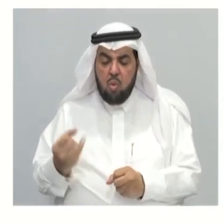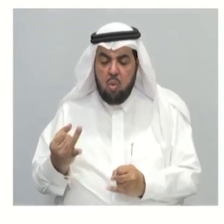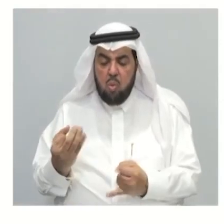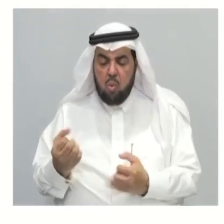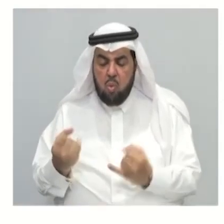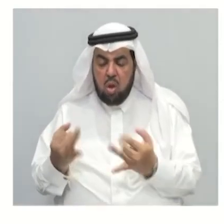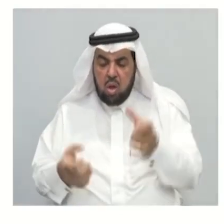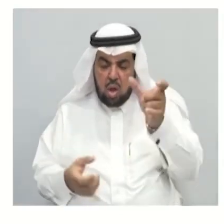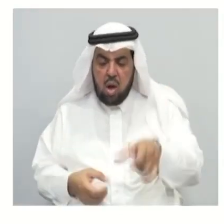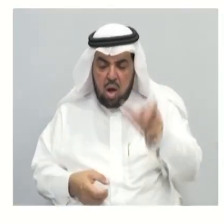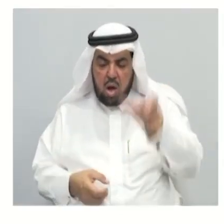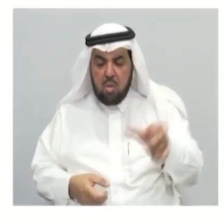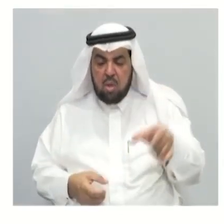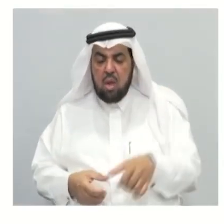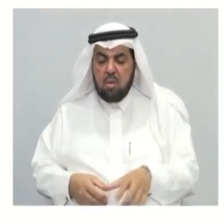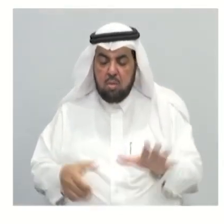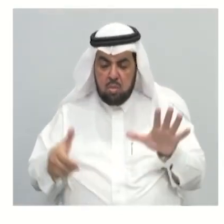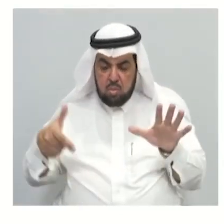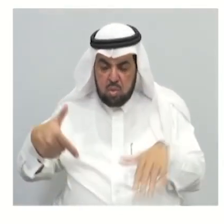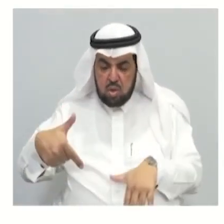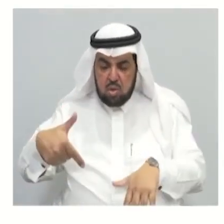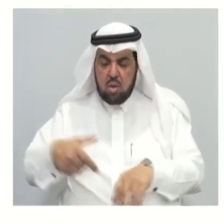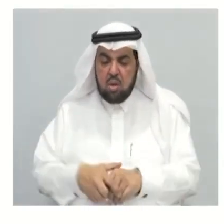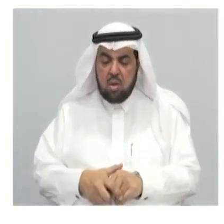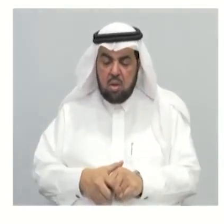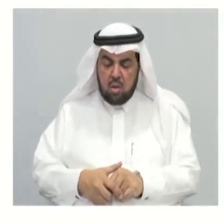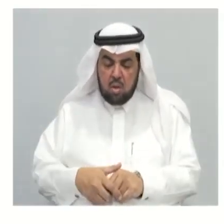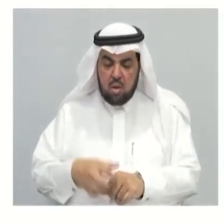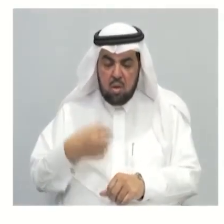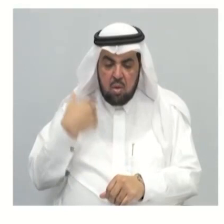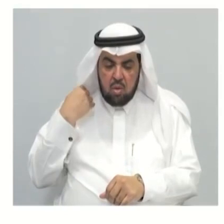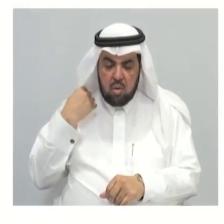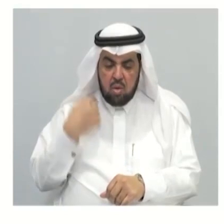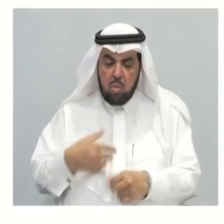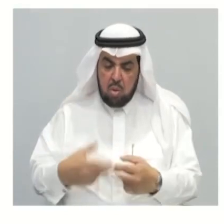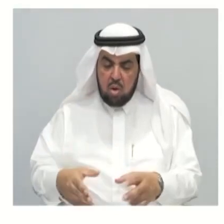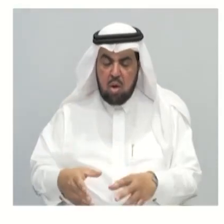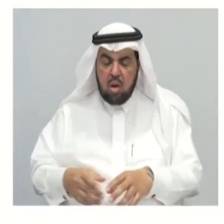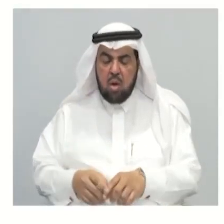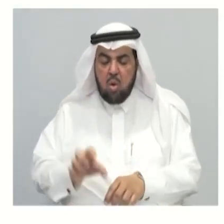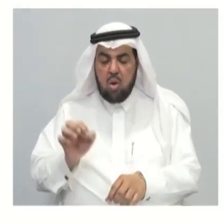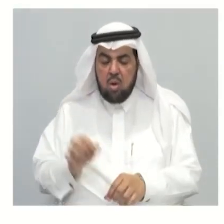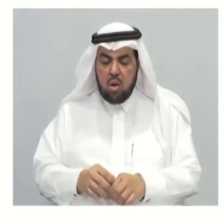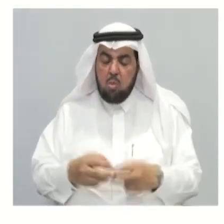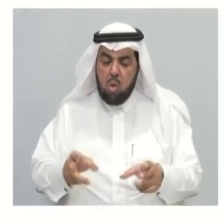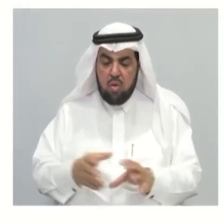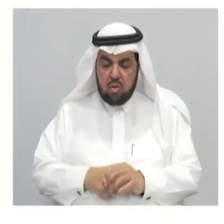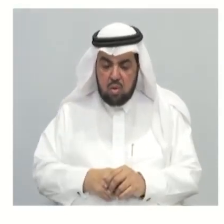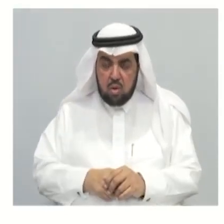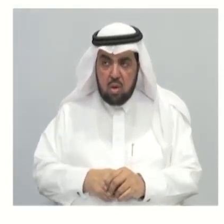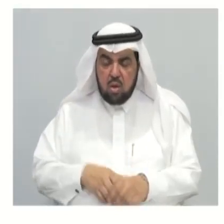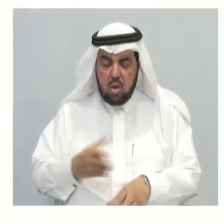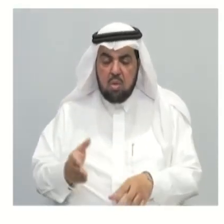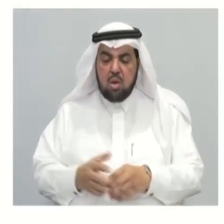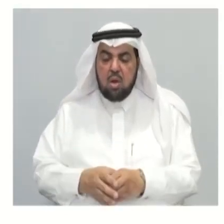بتسعه وعدد الاعمده ب 6 ونختار موافق ثم